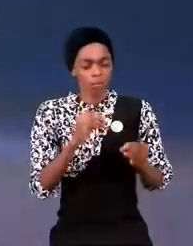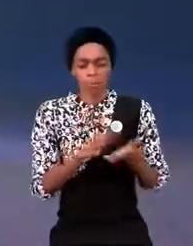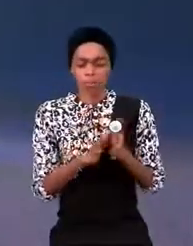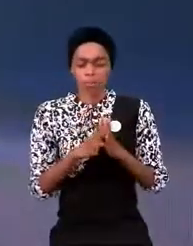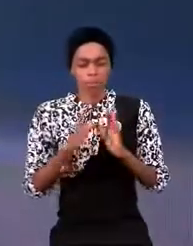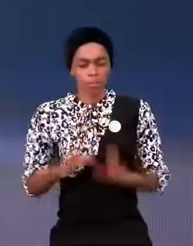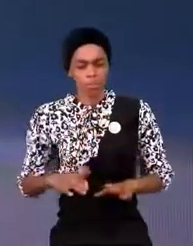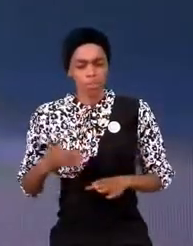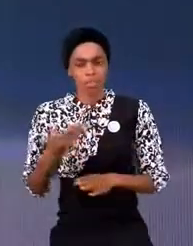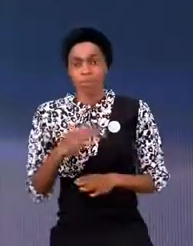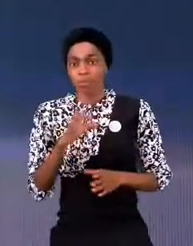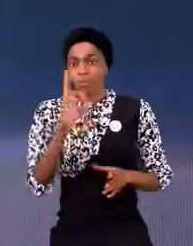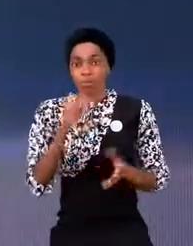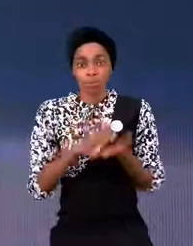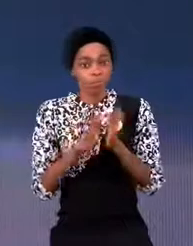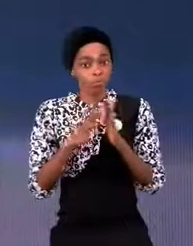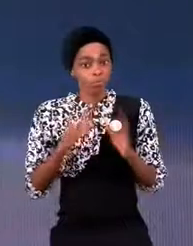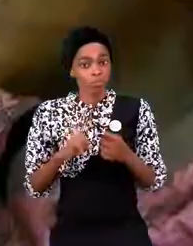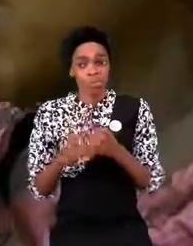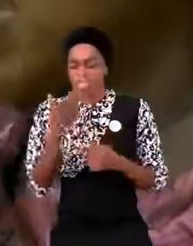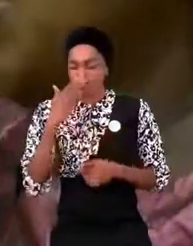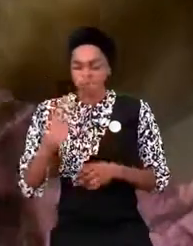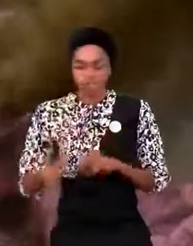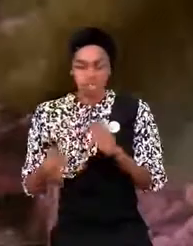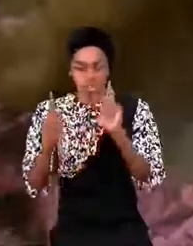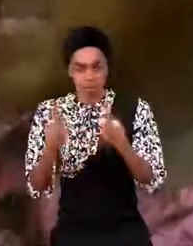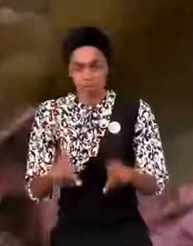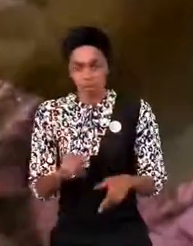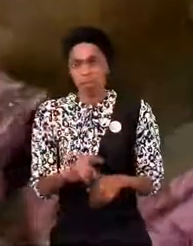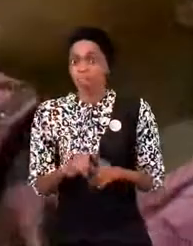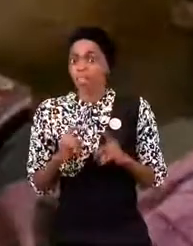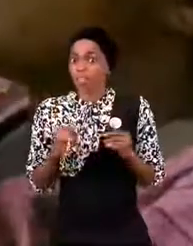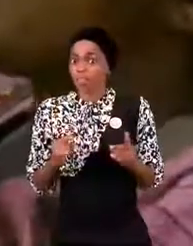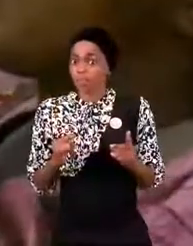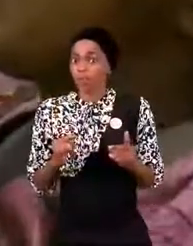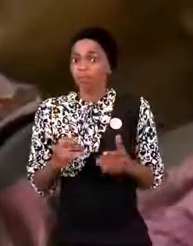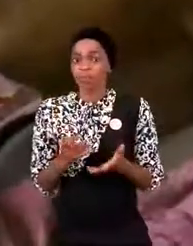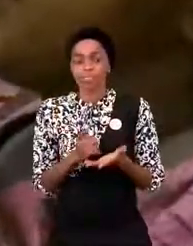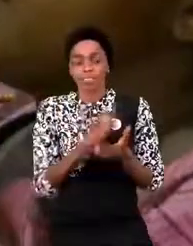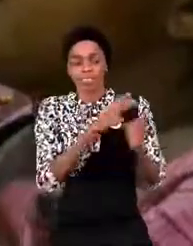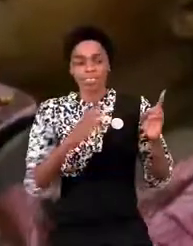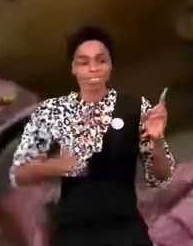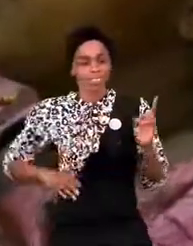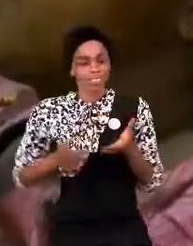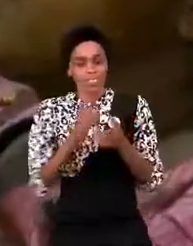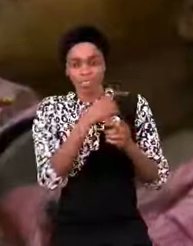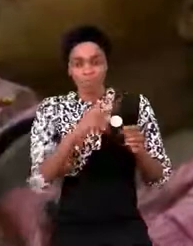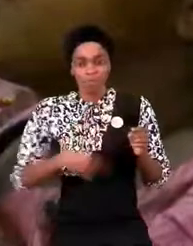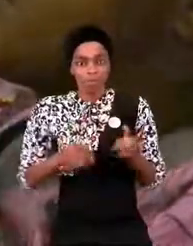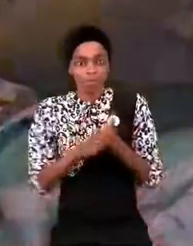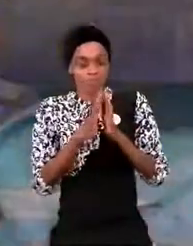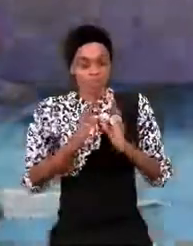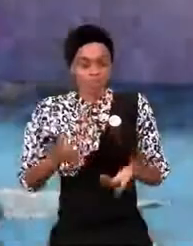le Seigneur pour les méchants. Ô Christ, le prince de paix viendra dans ton cœur. Ensuite, toutes les